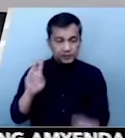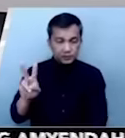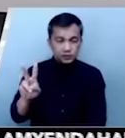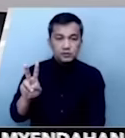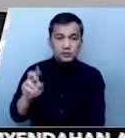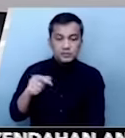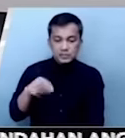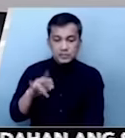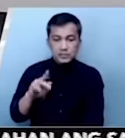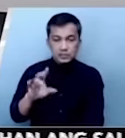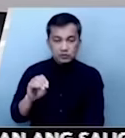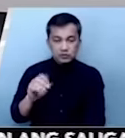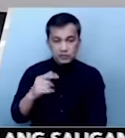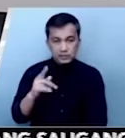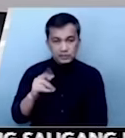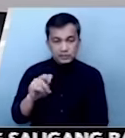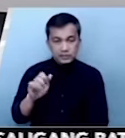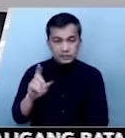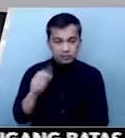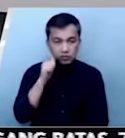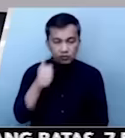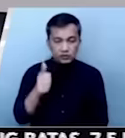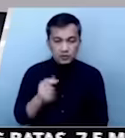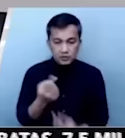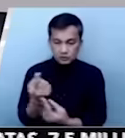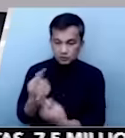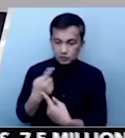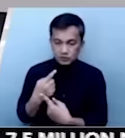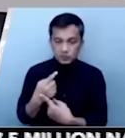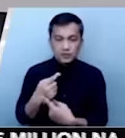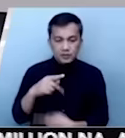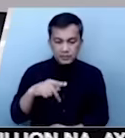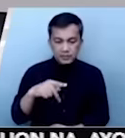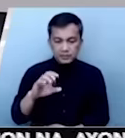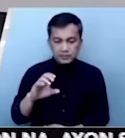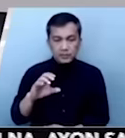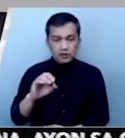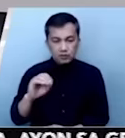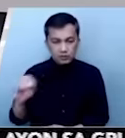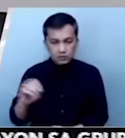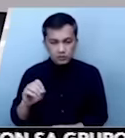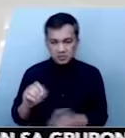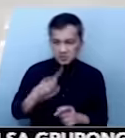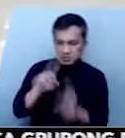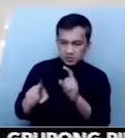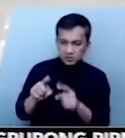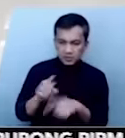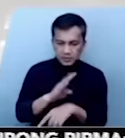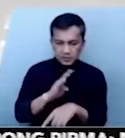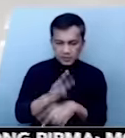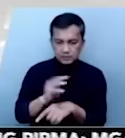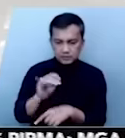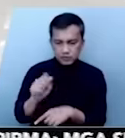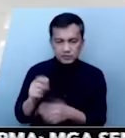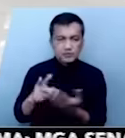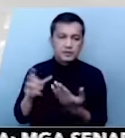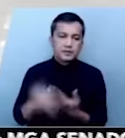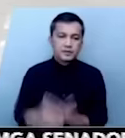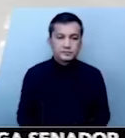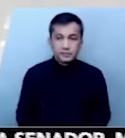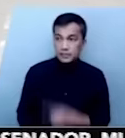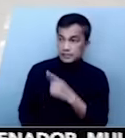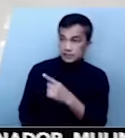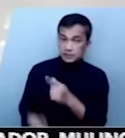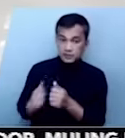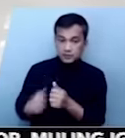Grandstand bukas. Tugon ito ng Presidential Communications Office sa puna ng grupong Bayan Muna sa programa. Ayon kasi sa chairman ng grupo